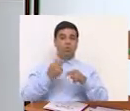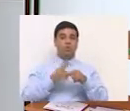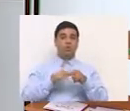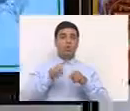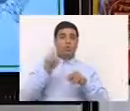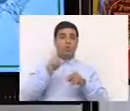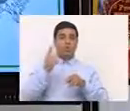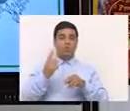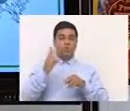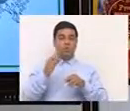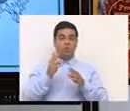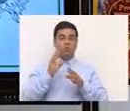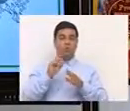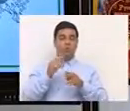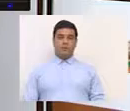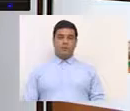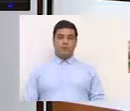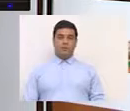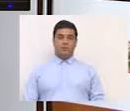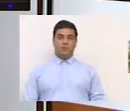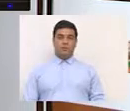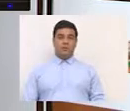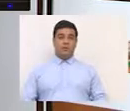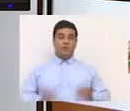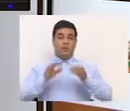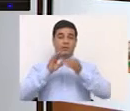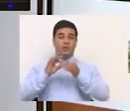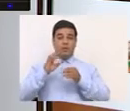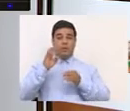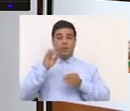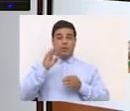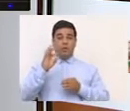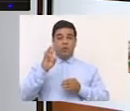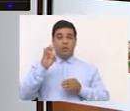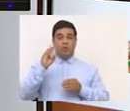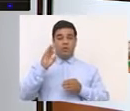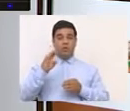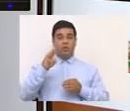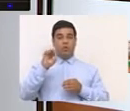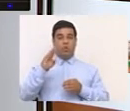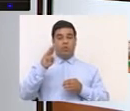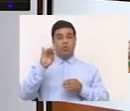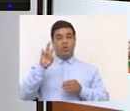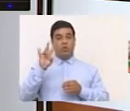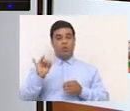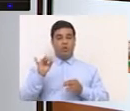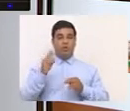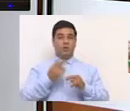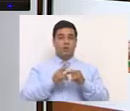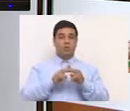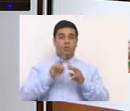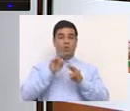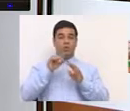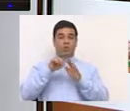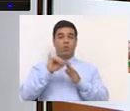Что-то одно, но по очереди. Союзы «не то», «не то» или «то ли», «то ли» указывает